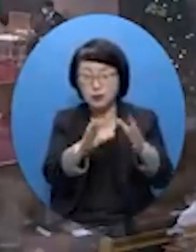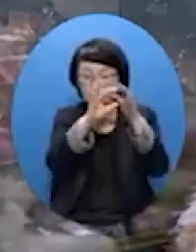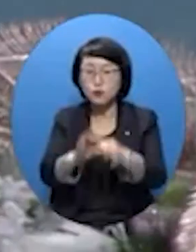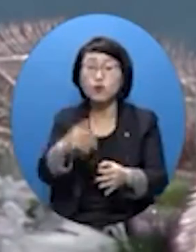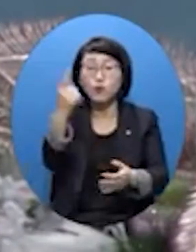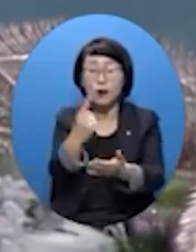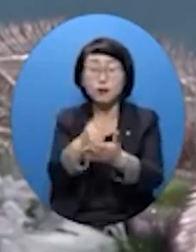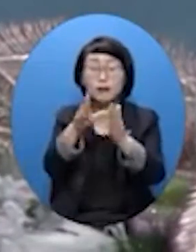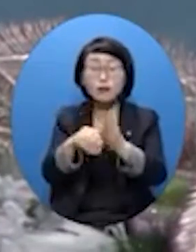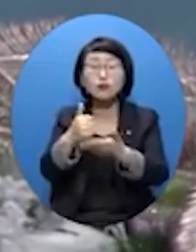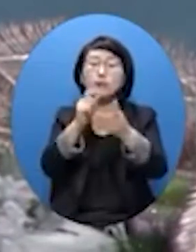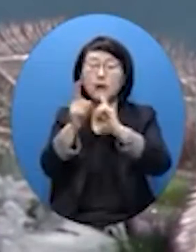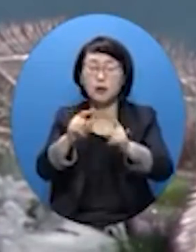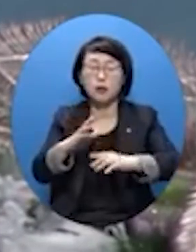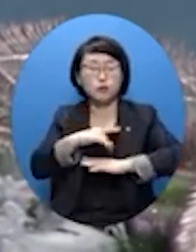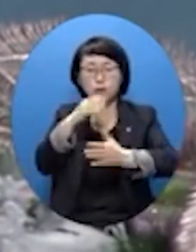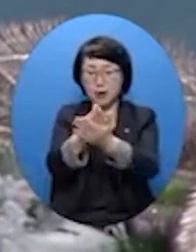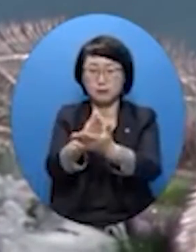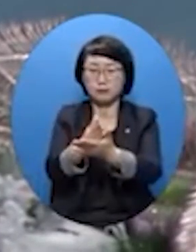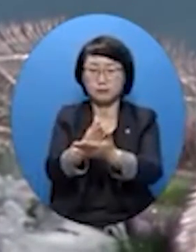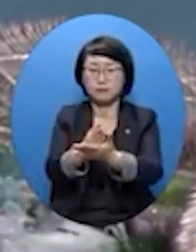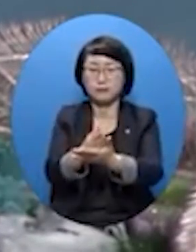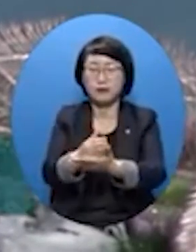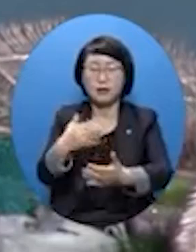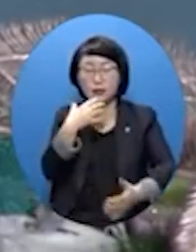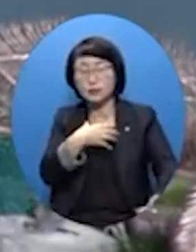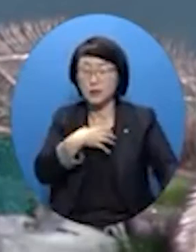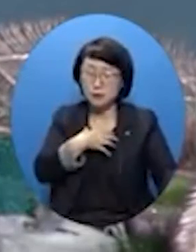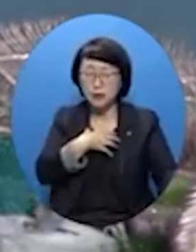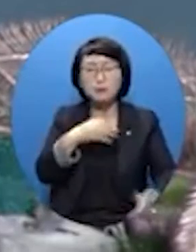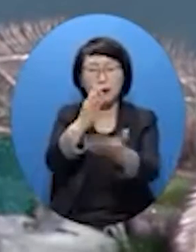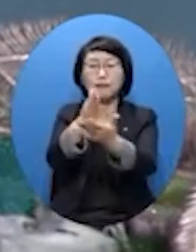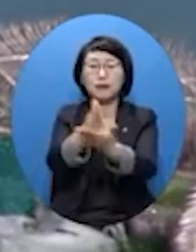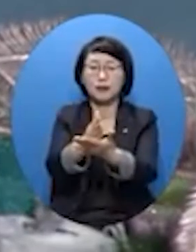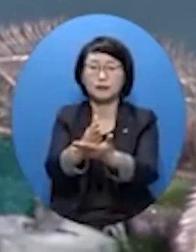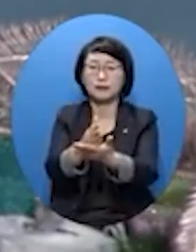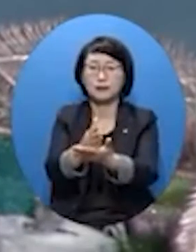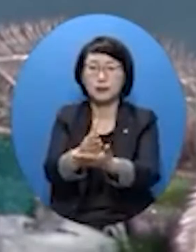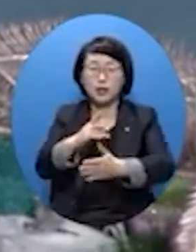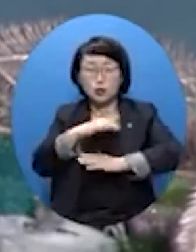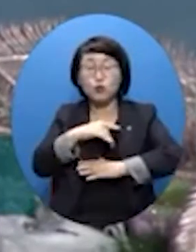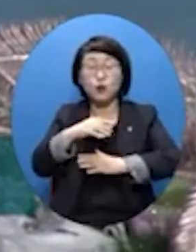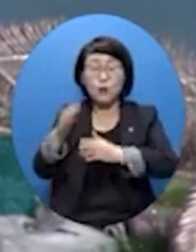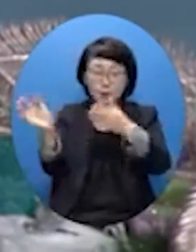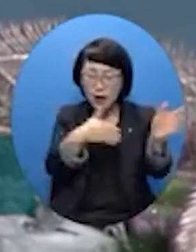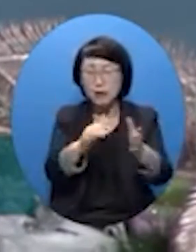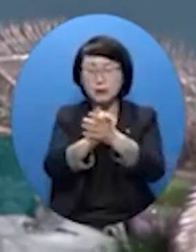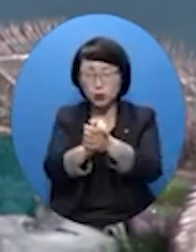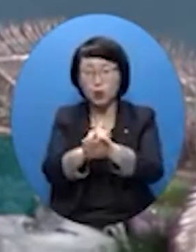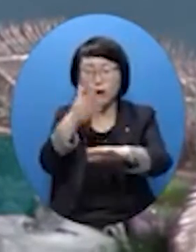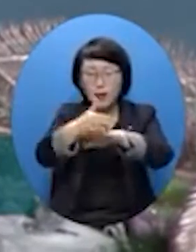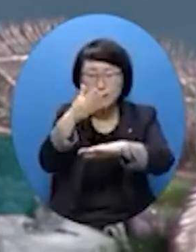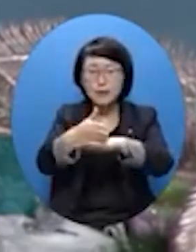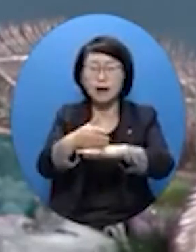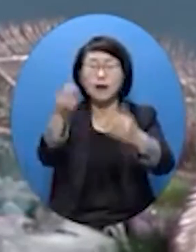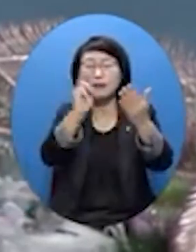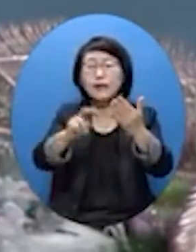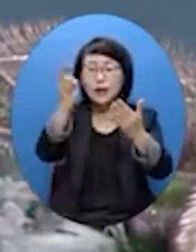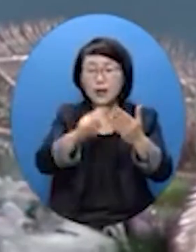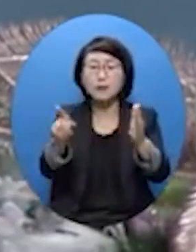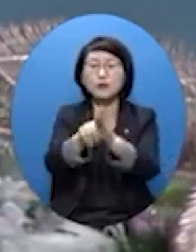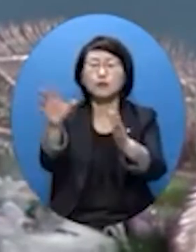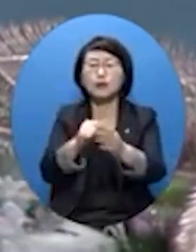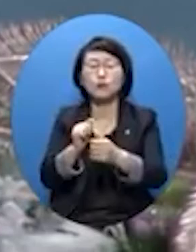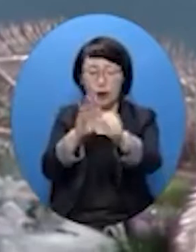다가올 때 주님 말씀하십니다. 두려워하지 말라. 염려, 근심, 걱정하지 말라. 두려워할 시간에 기도하고 감사하고 찬양하고